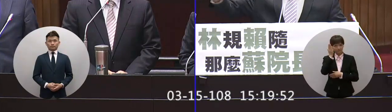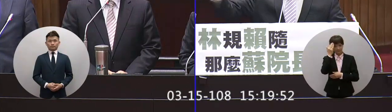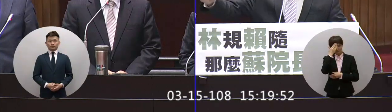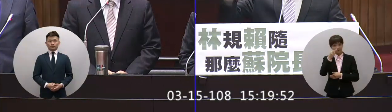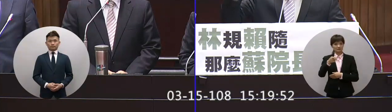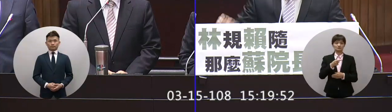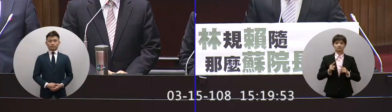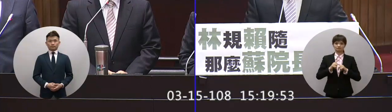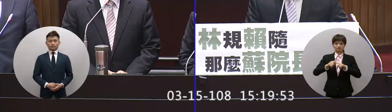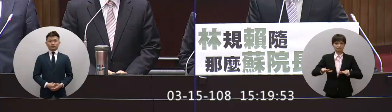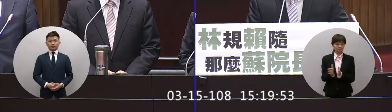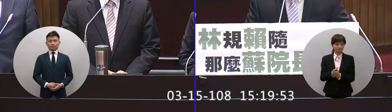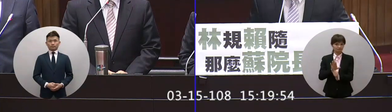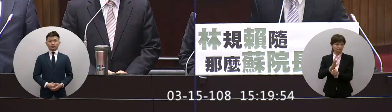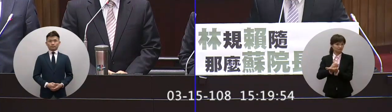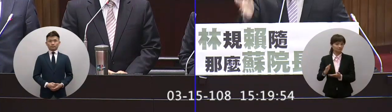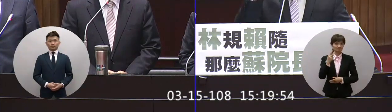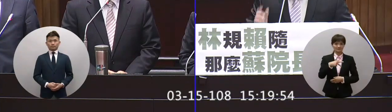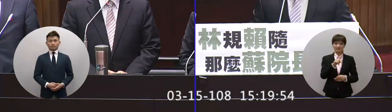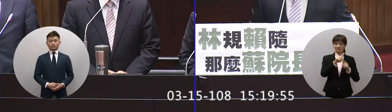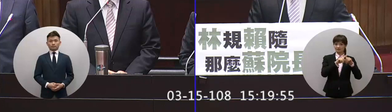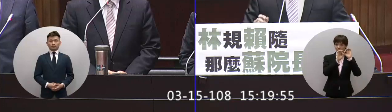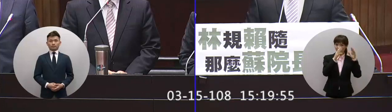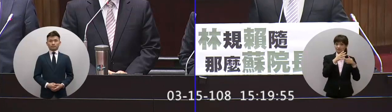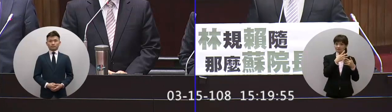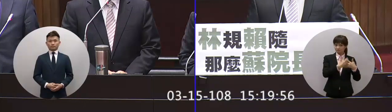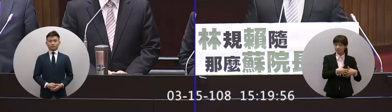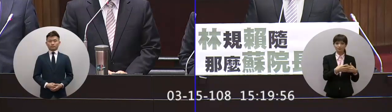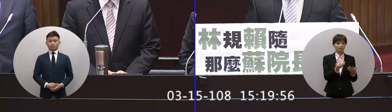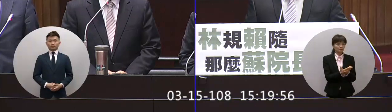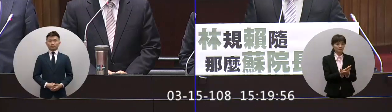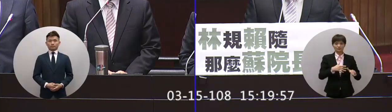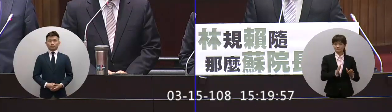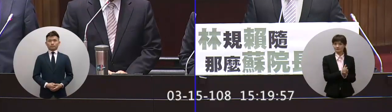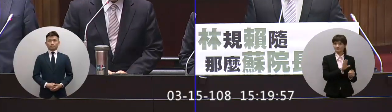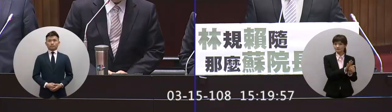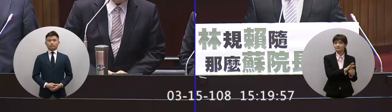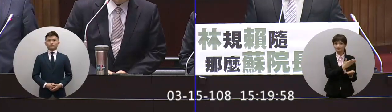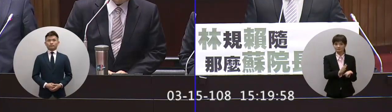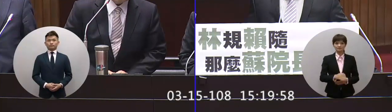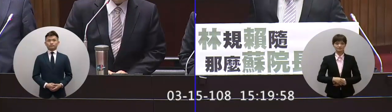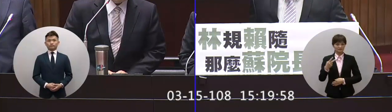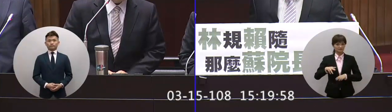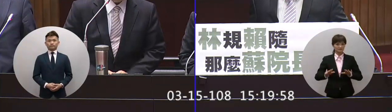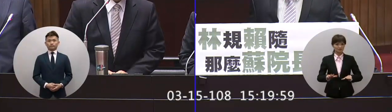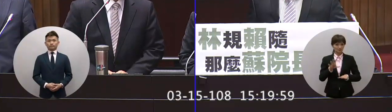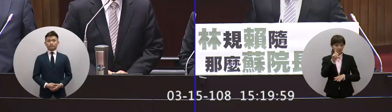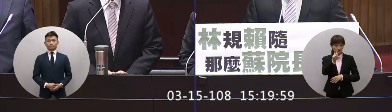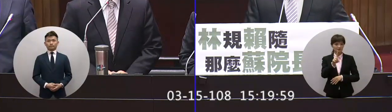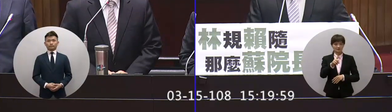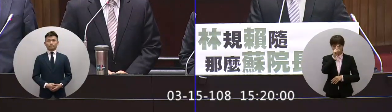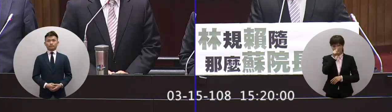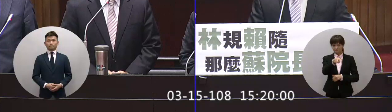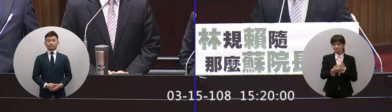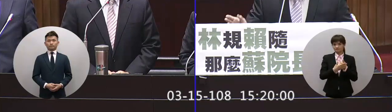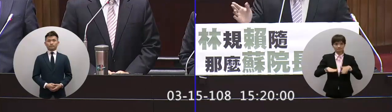X 光机不够就立刻去处理。但是本席现在有另外一个炸弹，要叫院长赶快来拆，也就是我们的国民